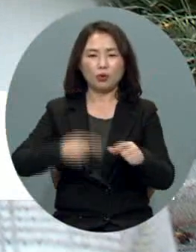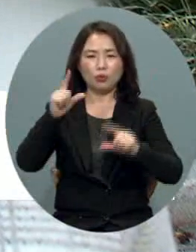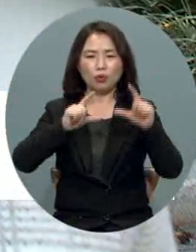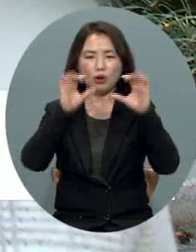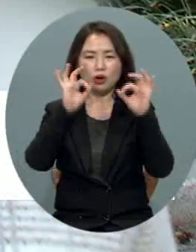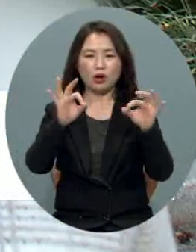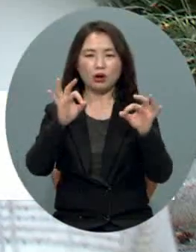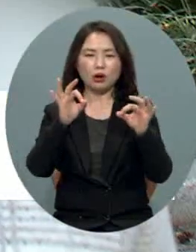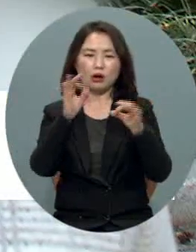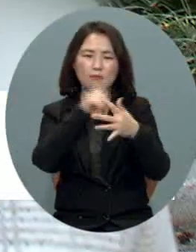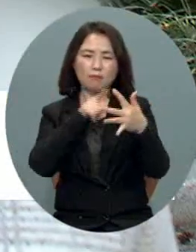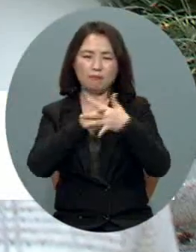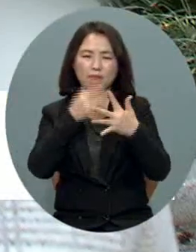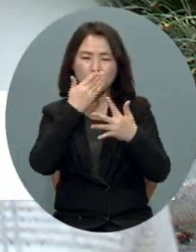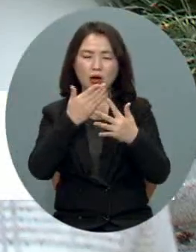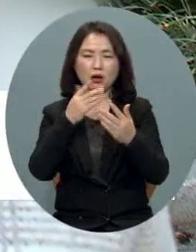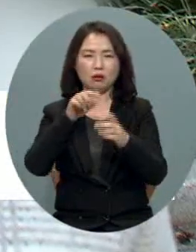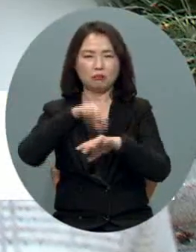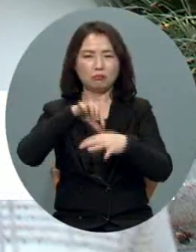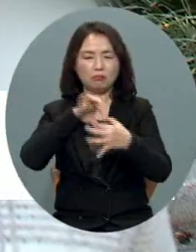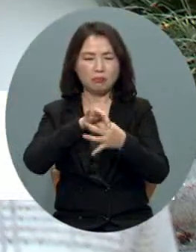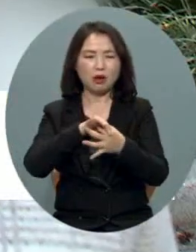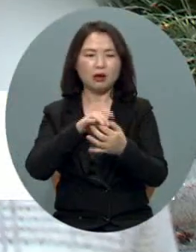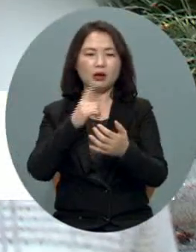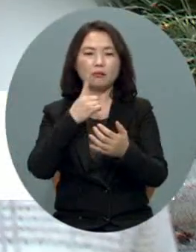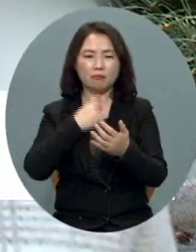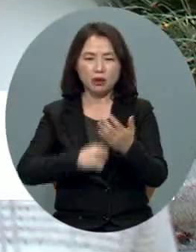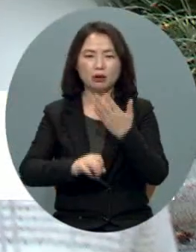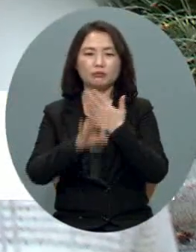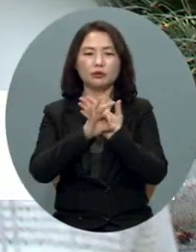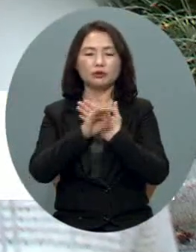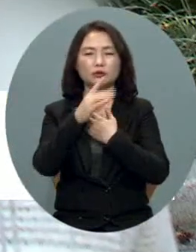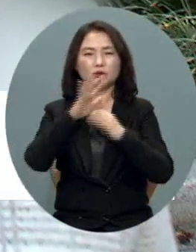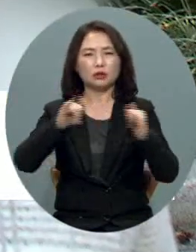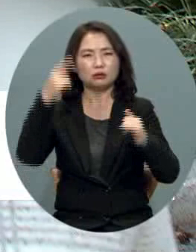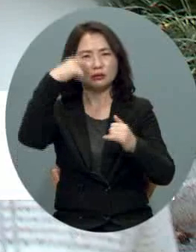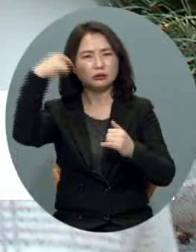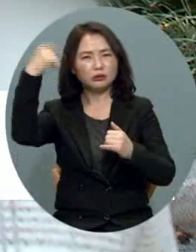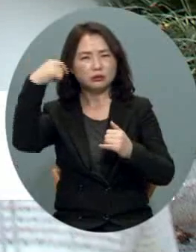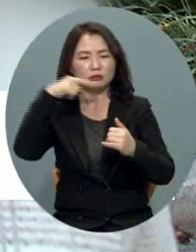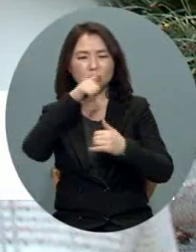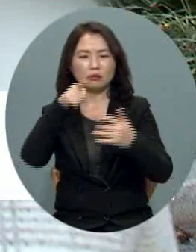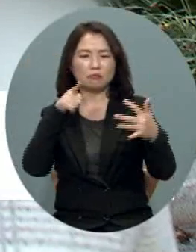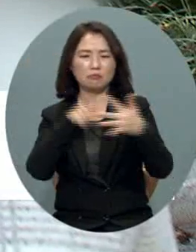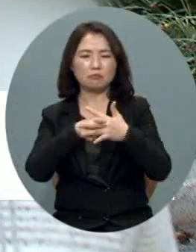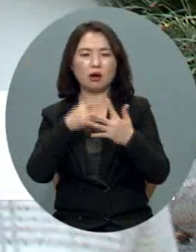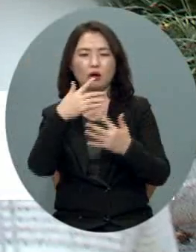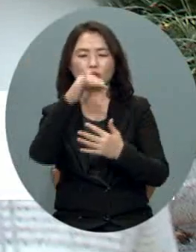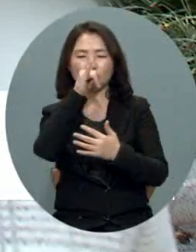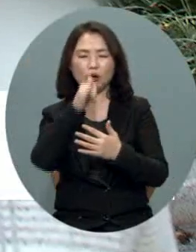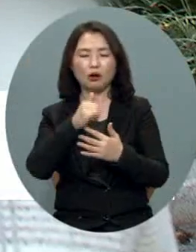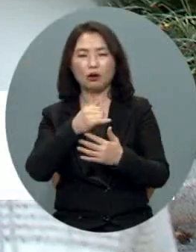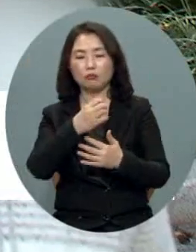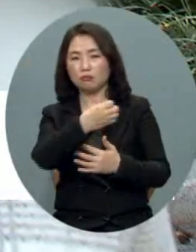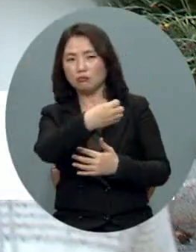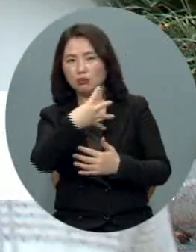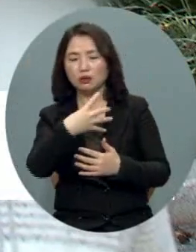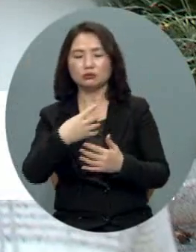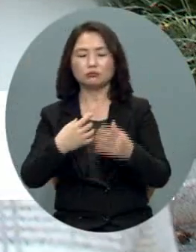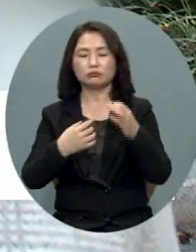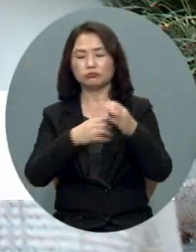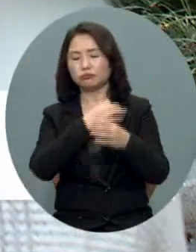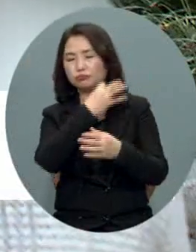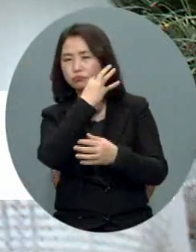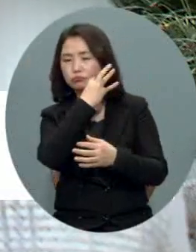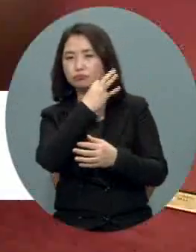모양을 정확하게 알고 몸을 한번 다 섞어보면 응? 그 사람의 모든 그 성품이라든지 관상을 다 정확하게 볼 수